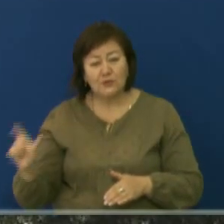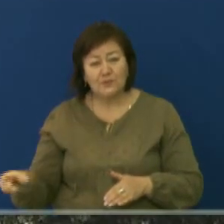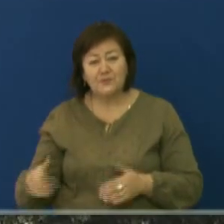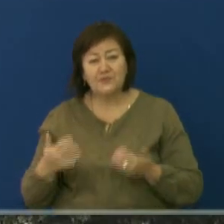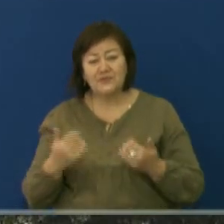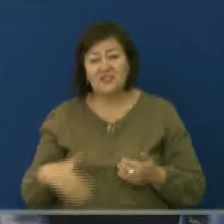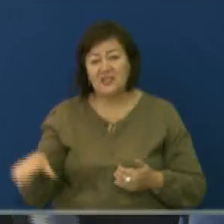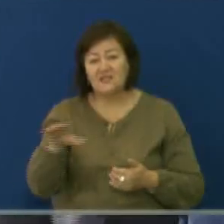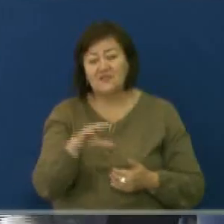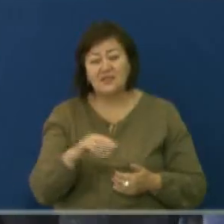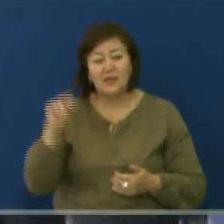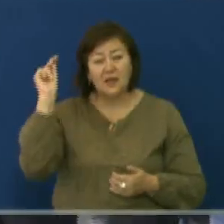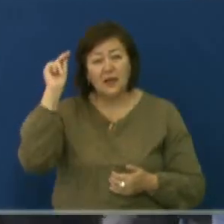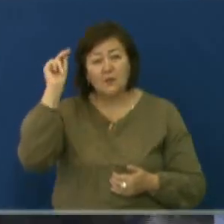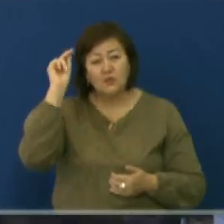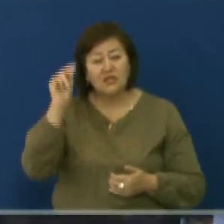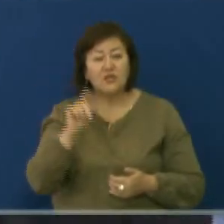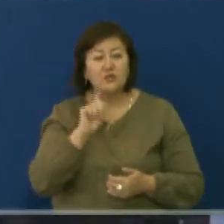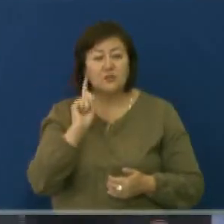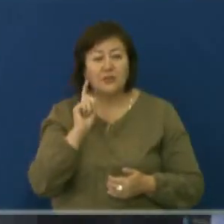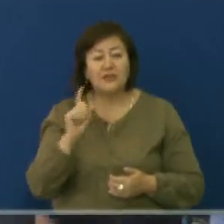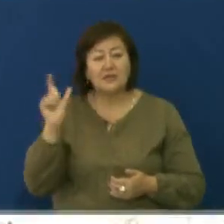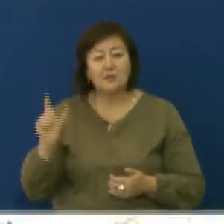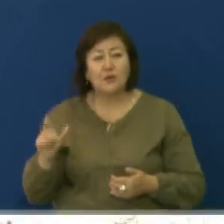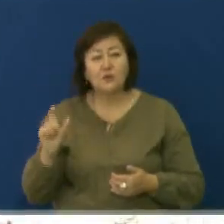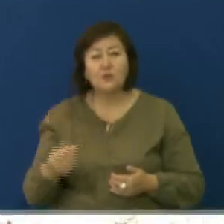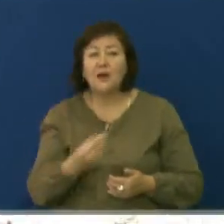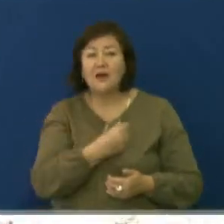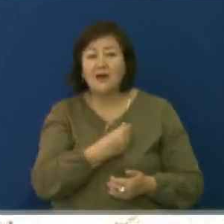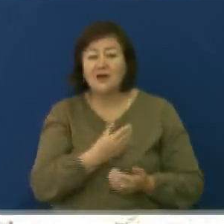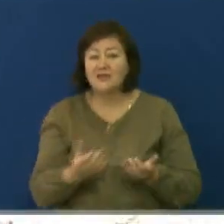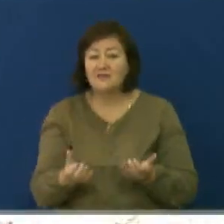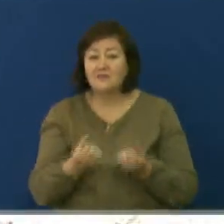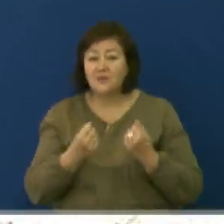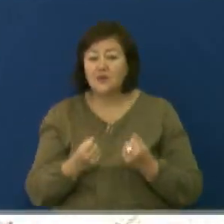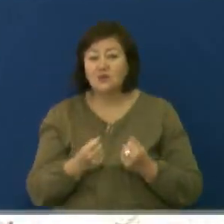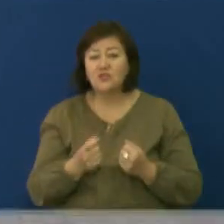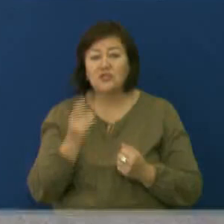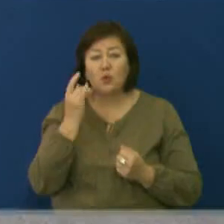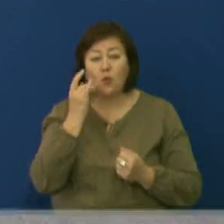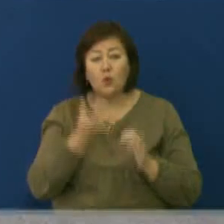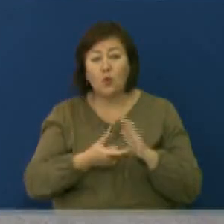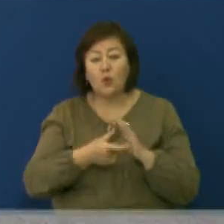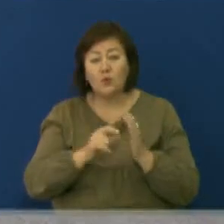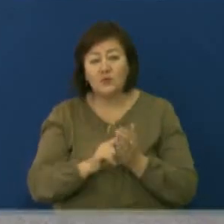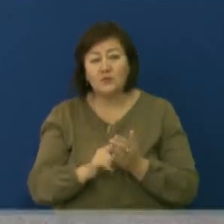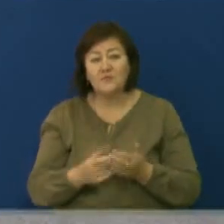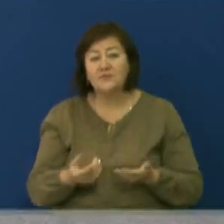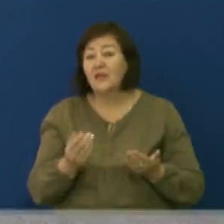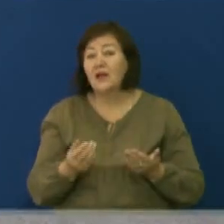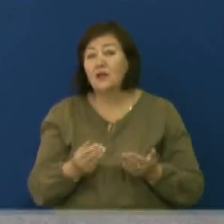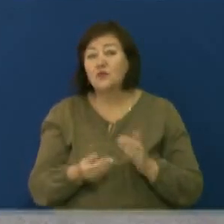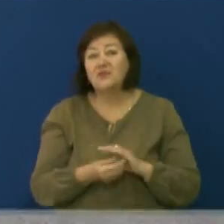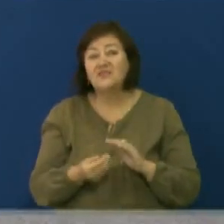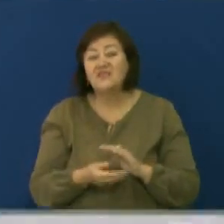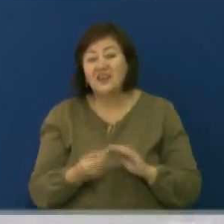бәрінде қым-қуыт тірлік. Студенттердің бірқатары жатақханадан бөлме алып, құтты орындарына жайғасқанына шүкіршілік етсе, жатақхана тимей пандемия